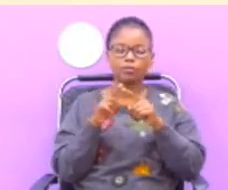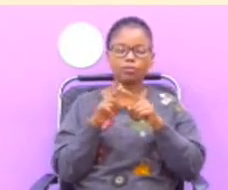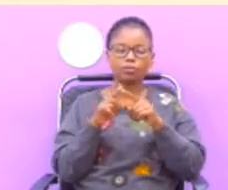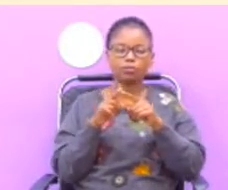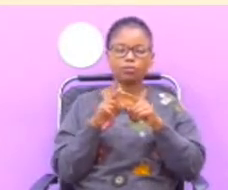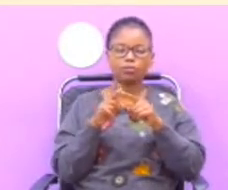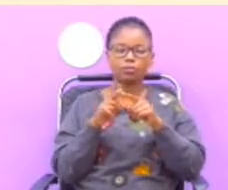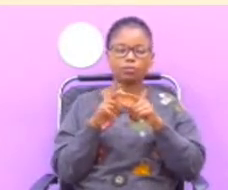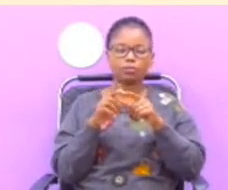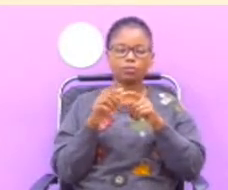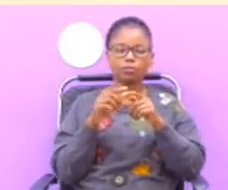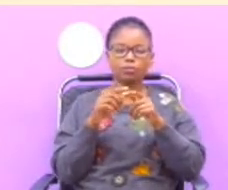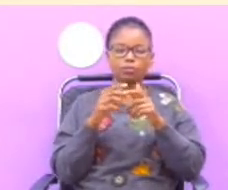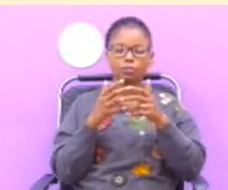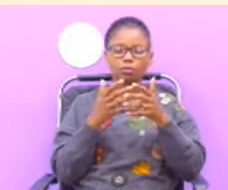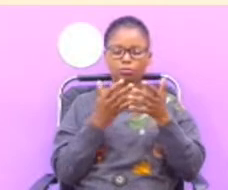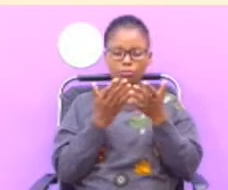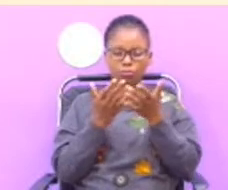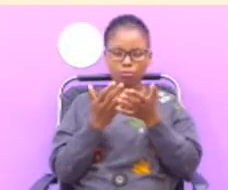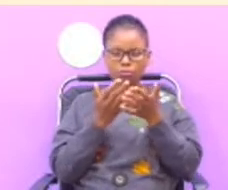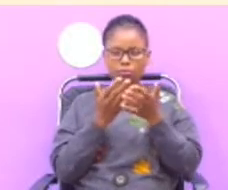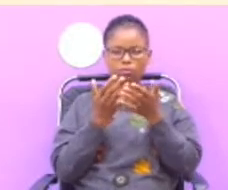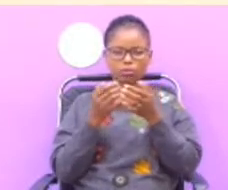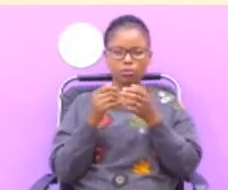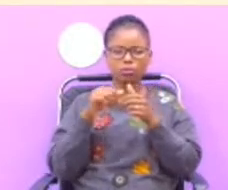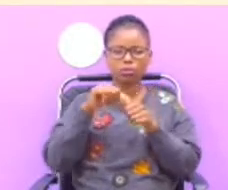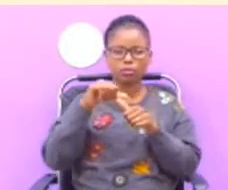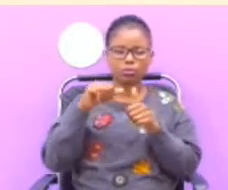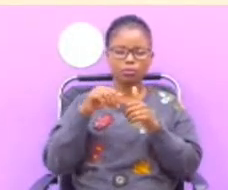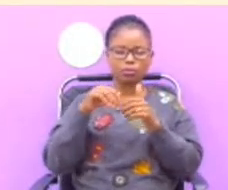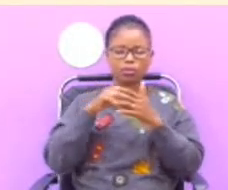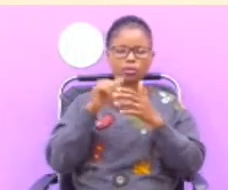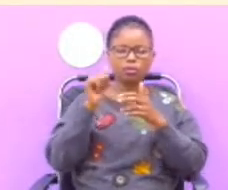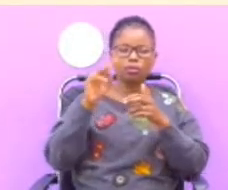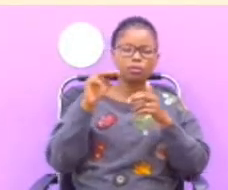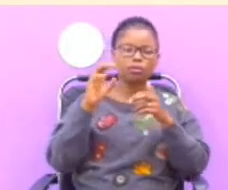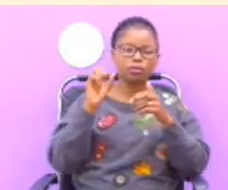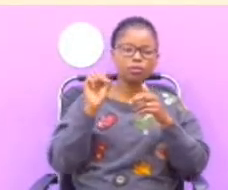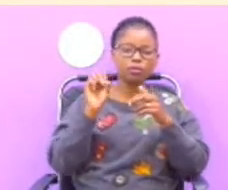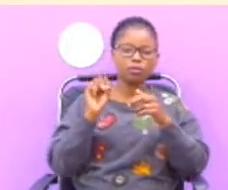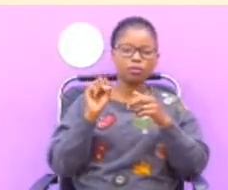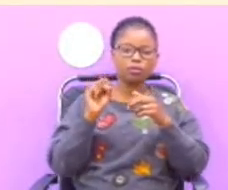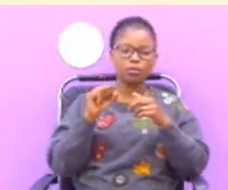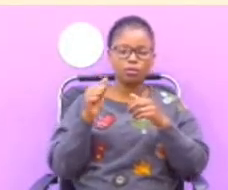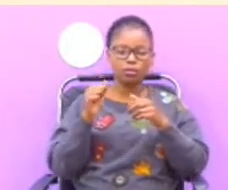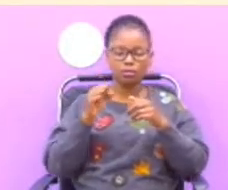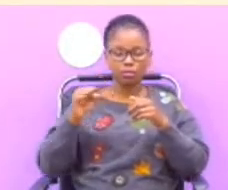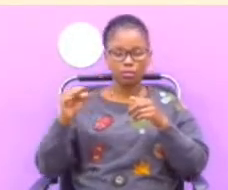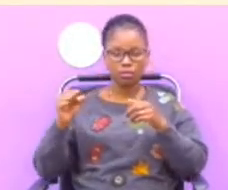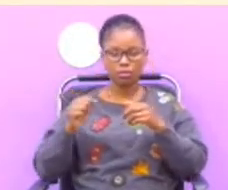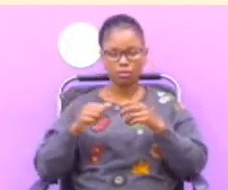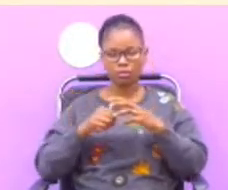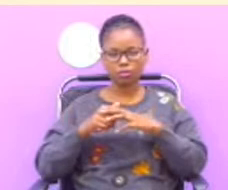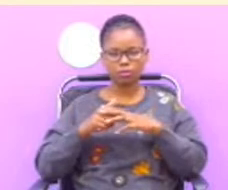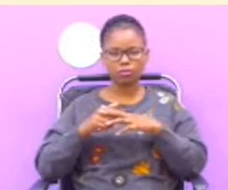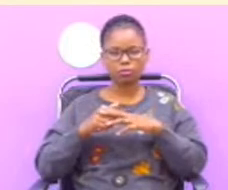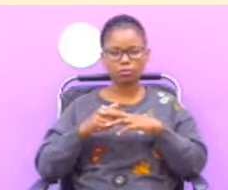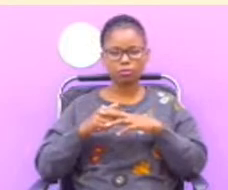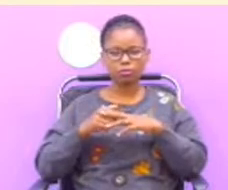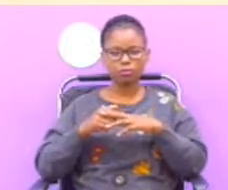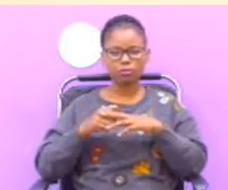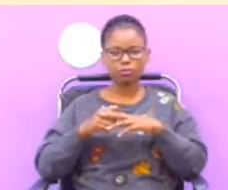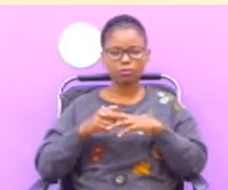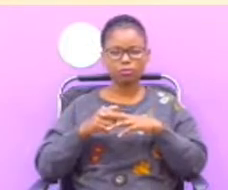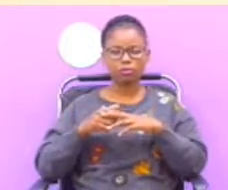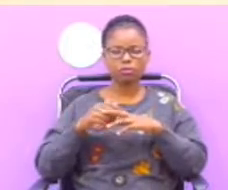uhoro wa kahindi Amosi akiaria tugicoka urutani-ini ungi mwena-ini ungi tongwira akiuke Ngai ithiaga